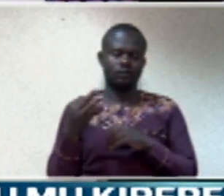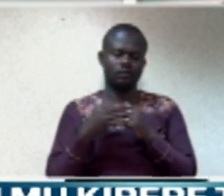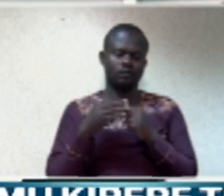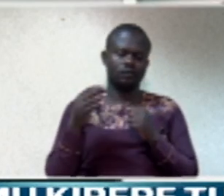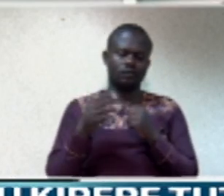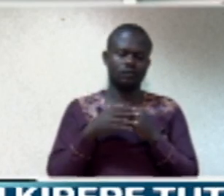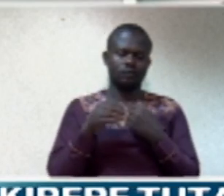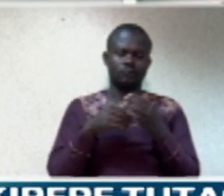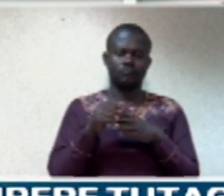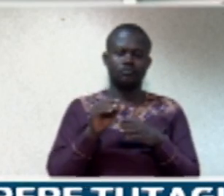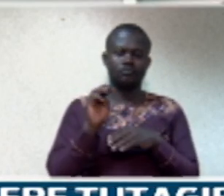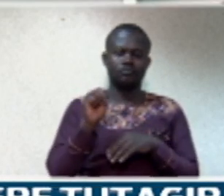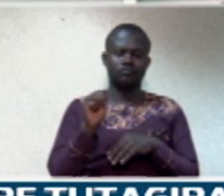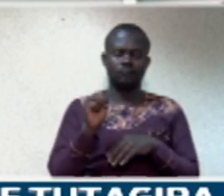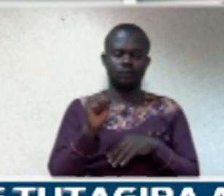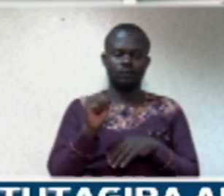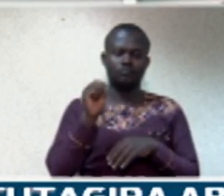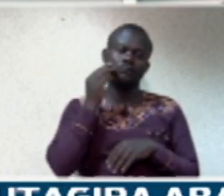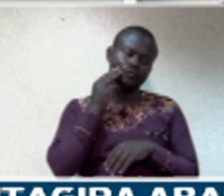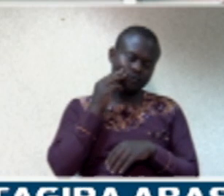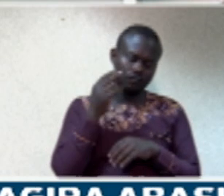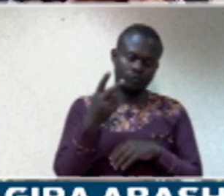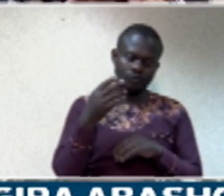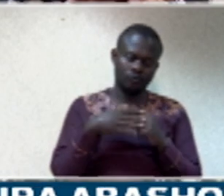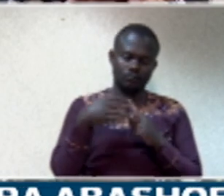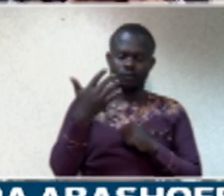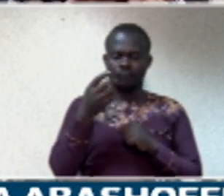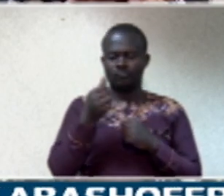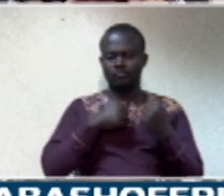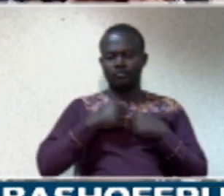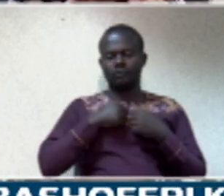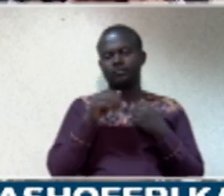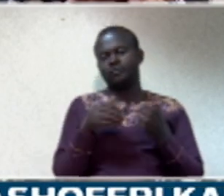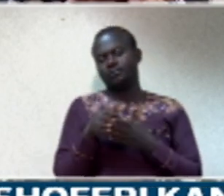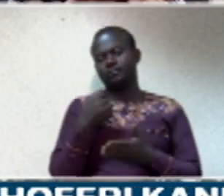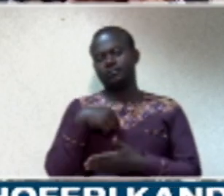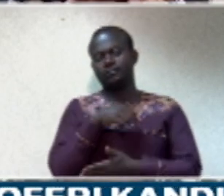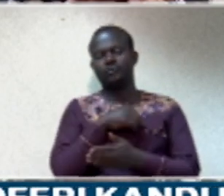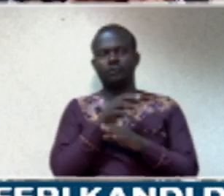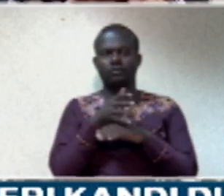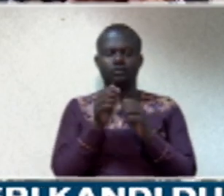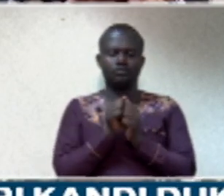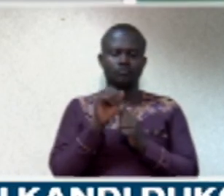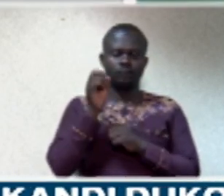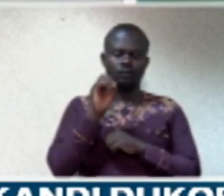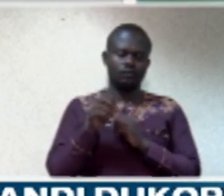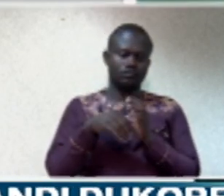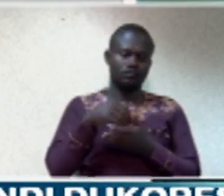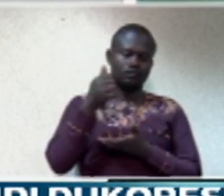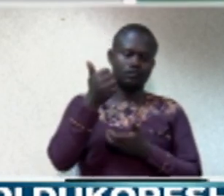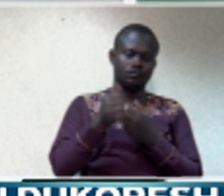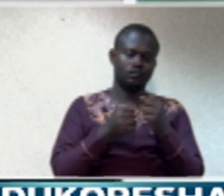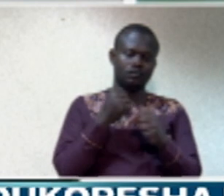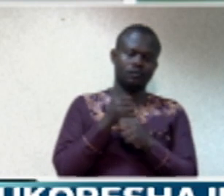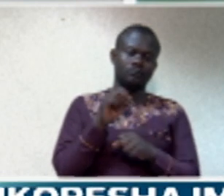389 na miliyoni 295 z'amafaranga y'u Rwanda. Ni hafi ni hejuru y'10% by'ingengo y'imari y'uyu